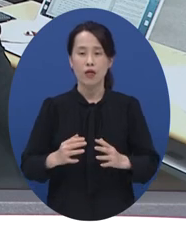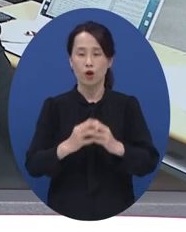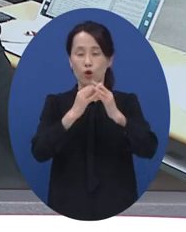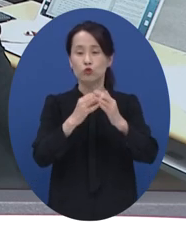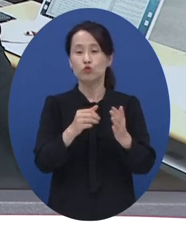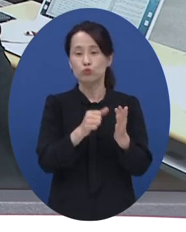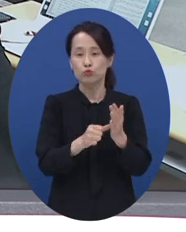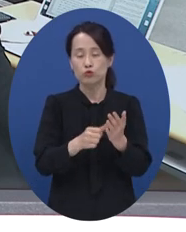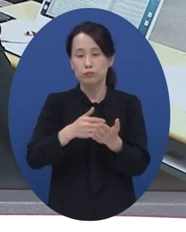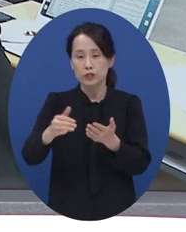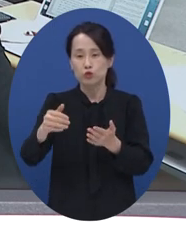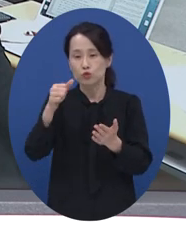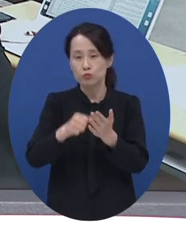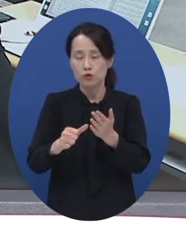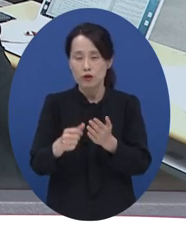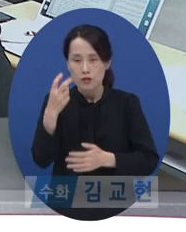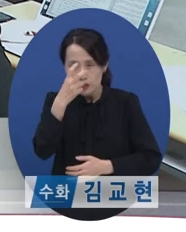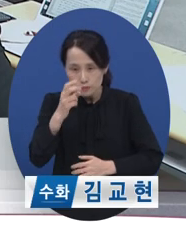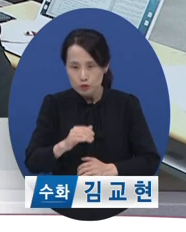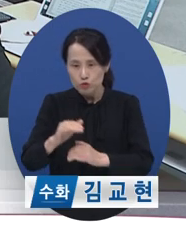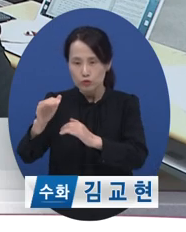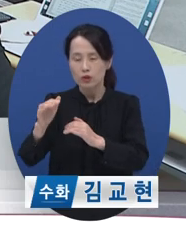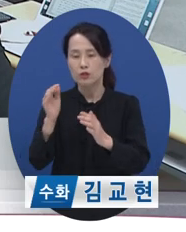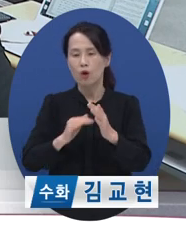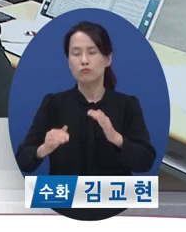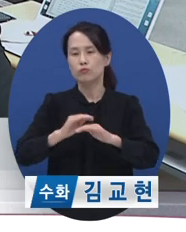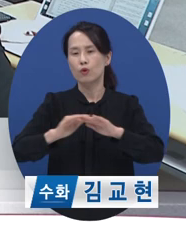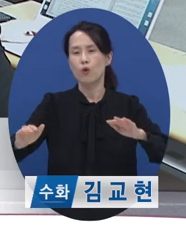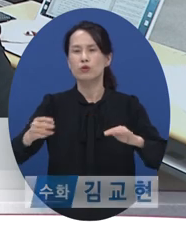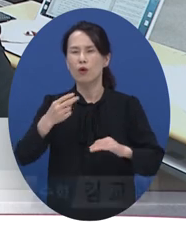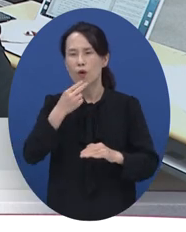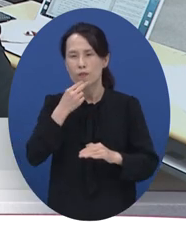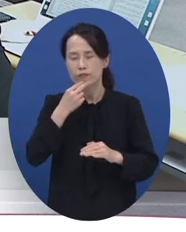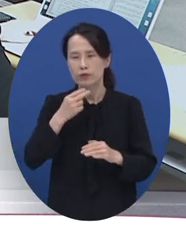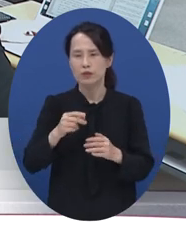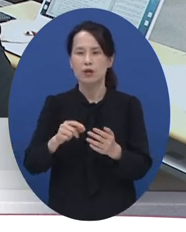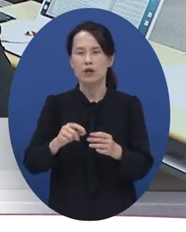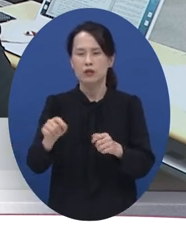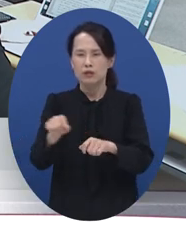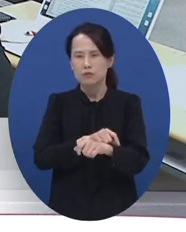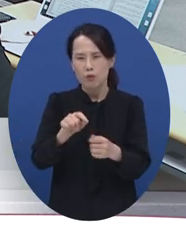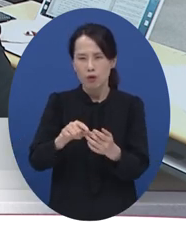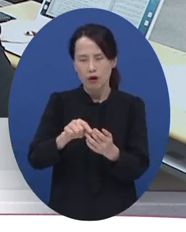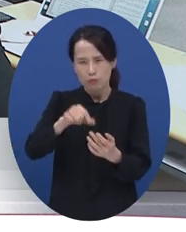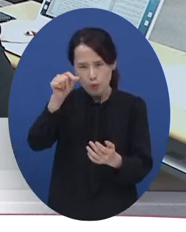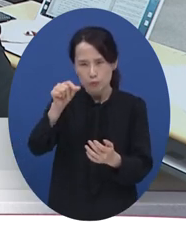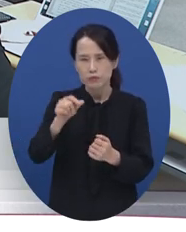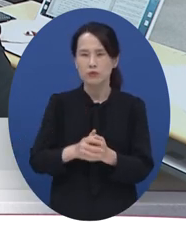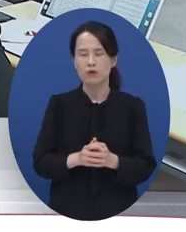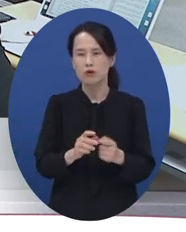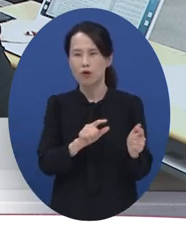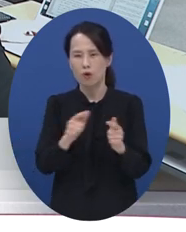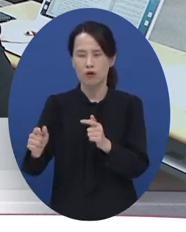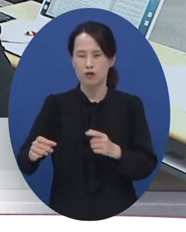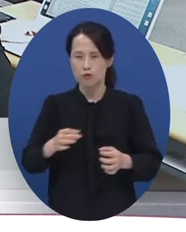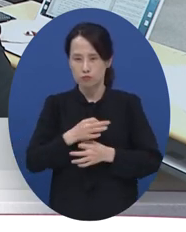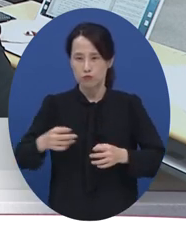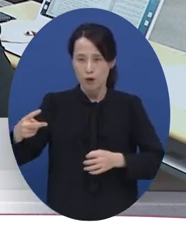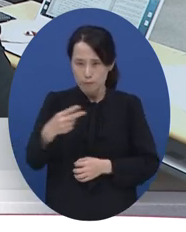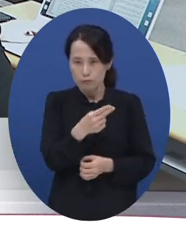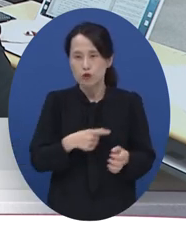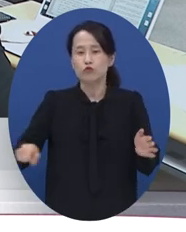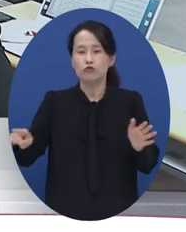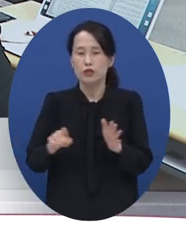경기도가 건축물 미술 작품 심의 과정에서 벌어지고 있는 불공정 작품 선정과 특정 작가 독과점 등의 부조리 근절을